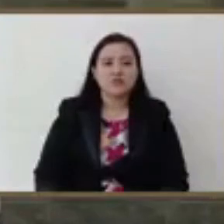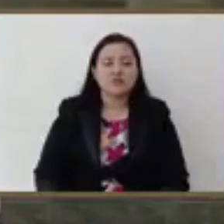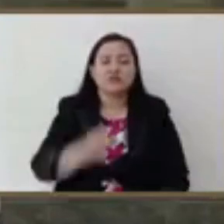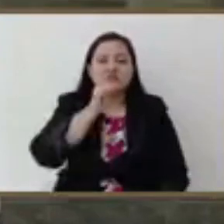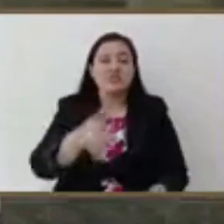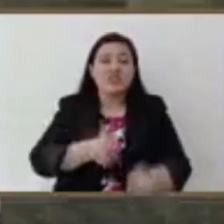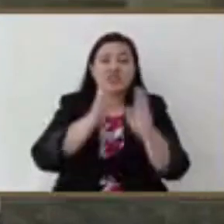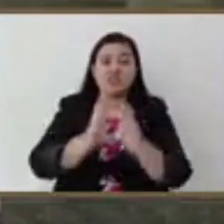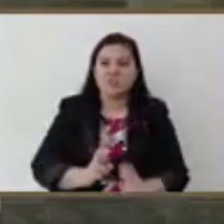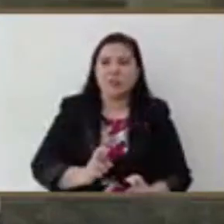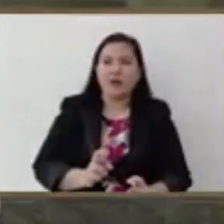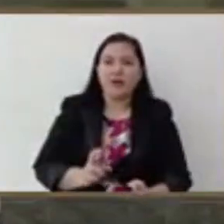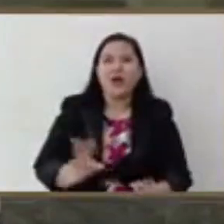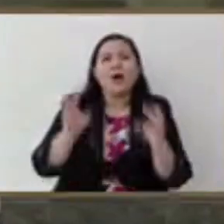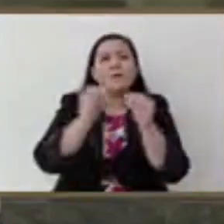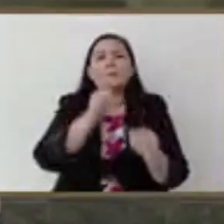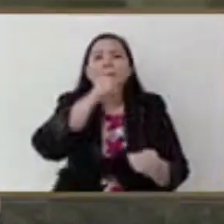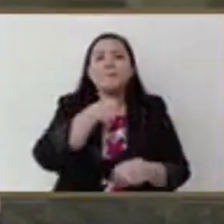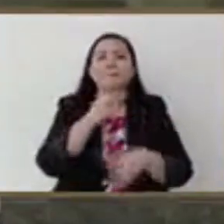Kayang-kaya nilang kayanin,